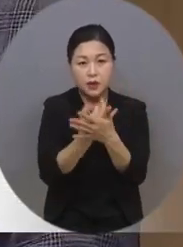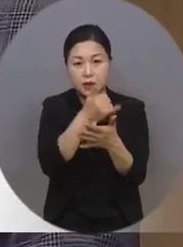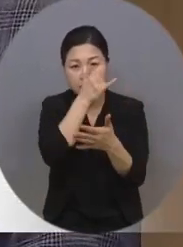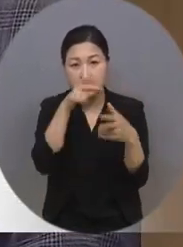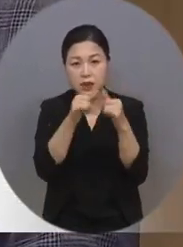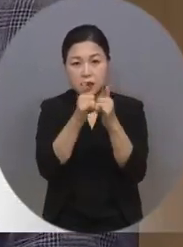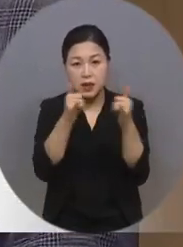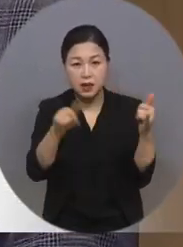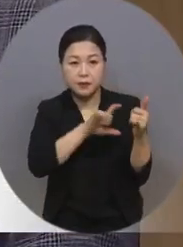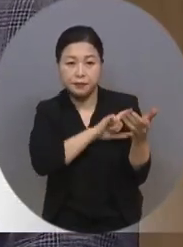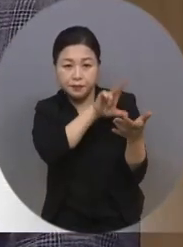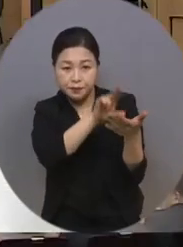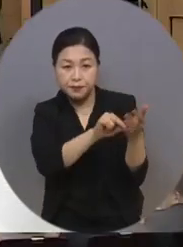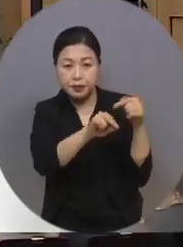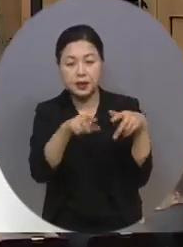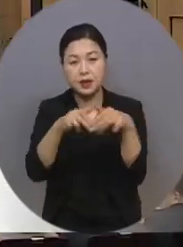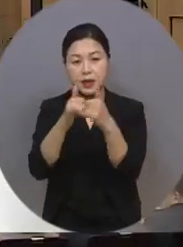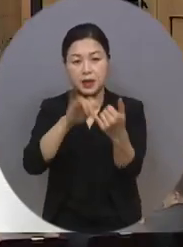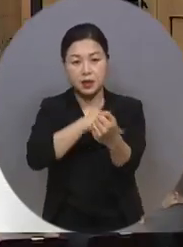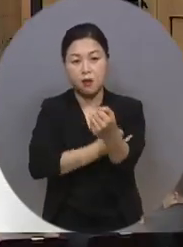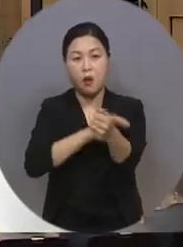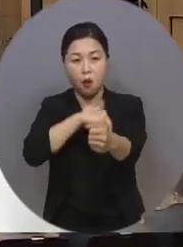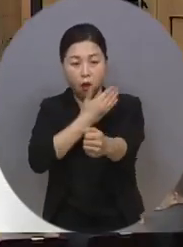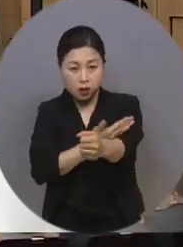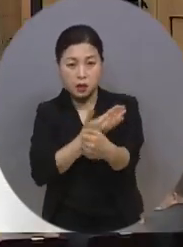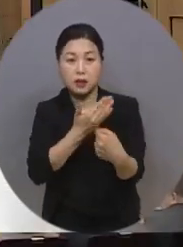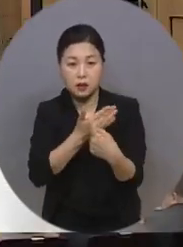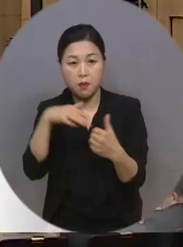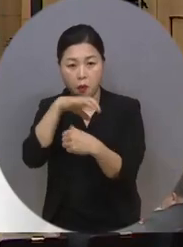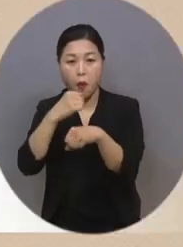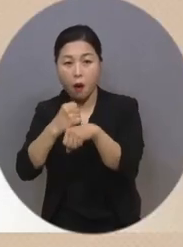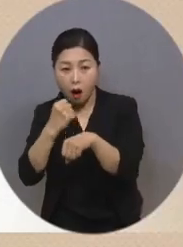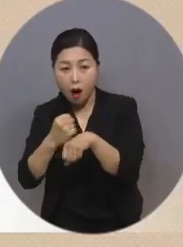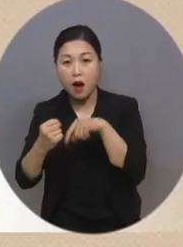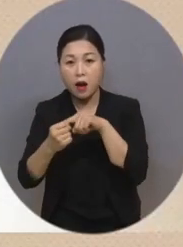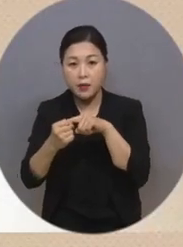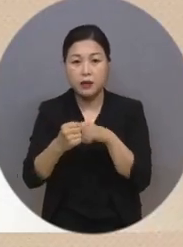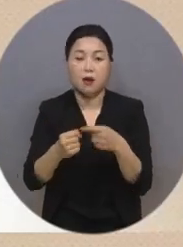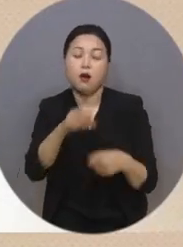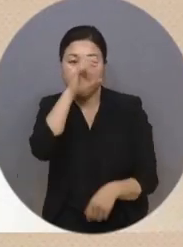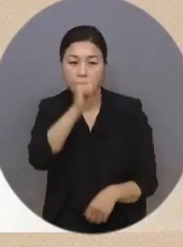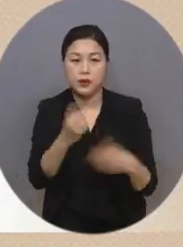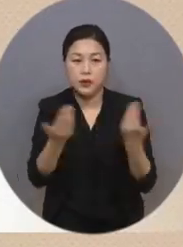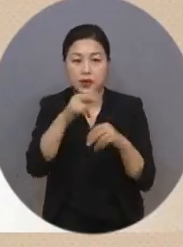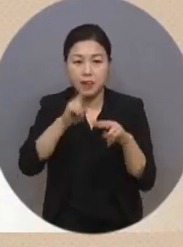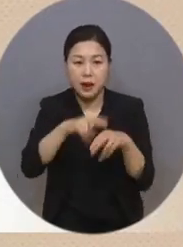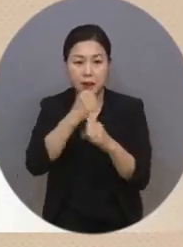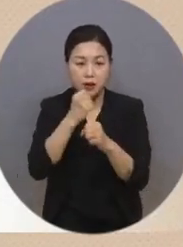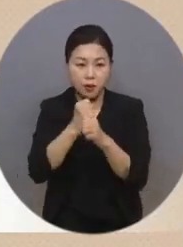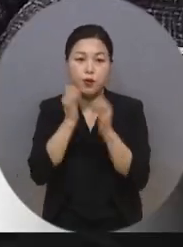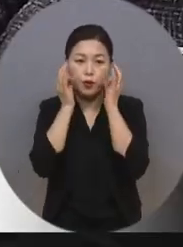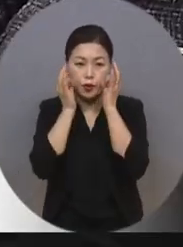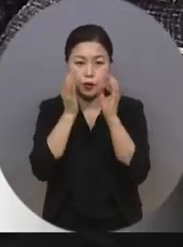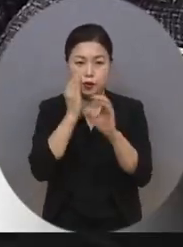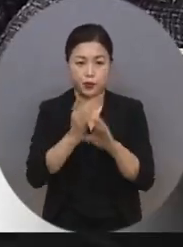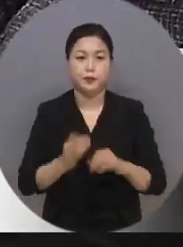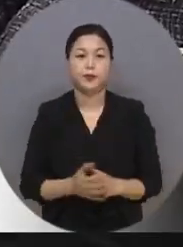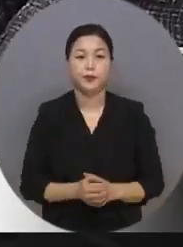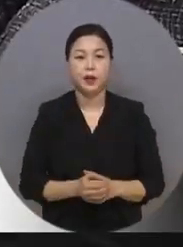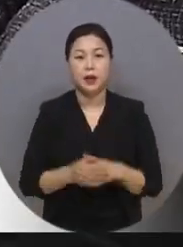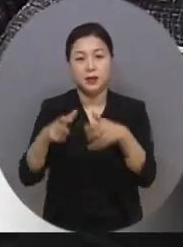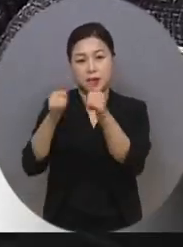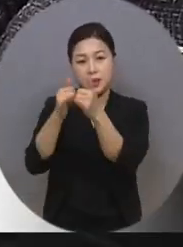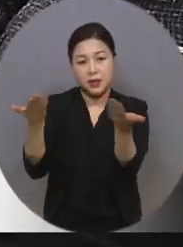표어로 장애인의 인권과 권리를 지키며 질 좋은 일자리를 창출하기 위해 노력하는 시설입니다. 특히